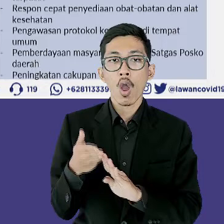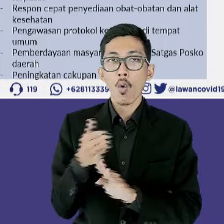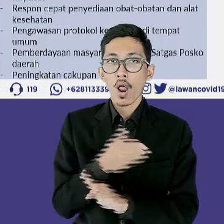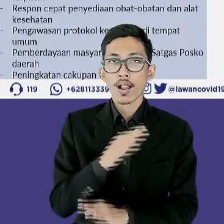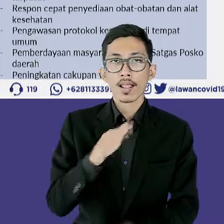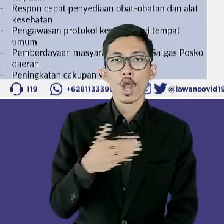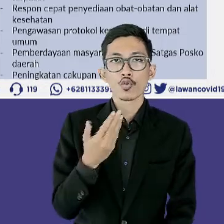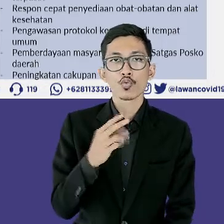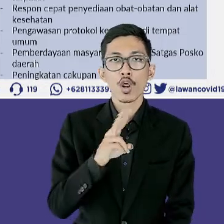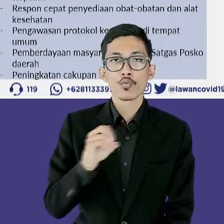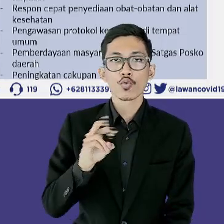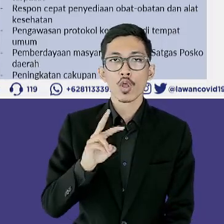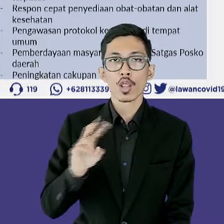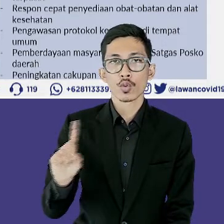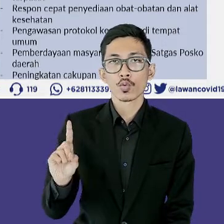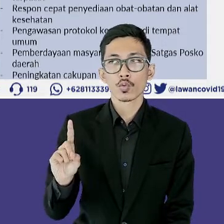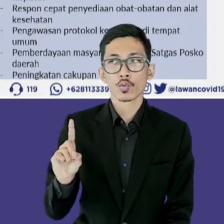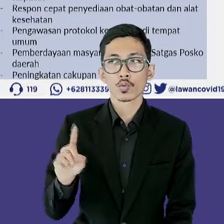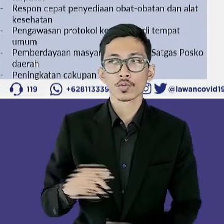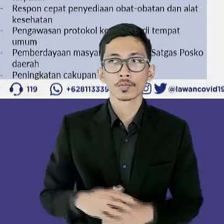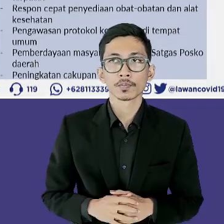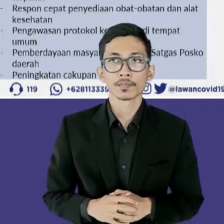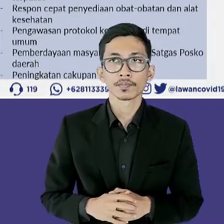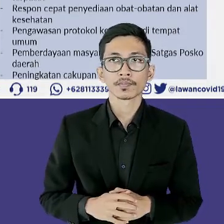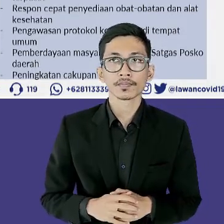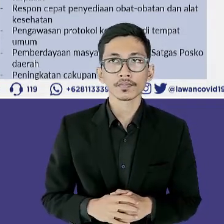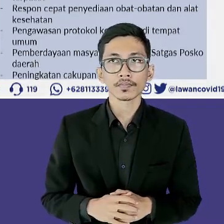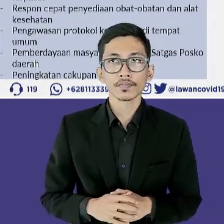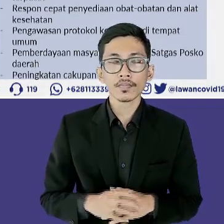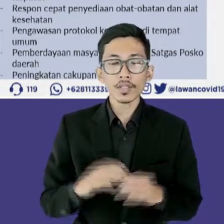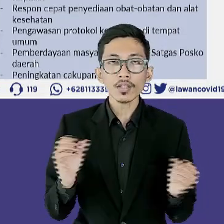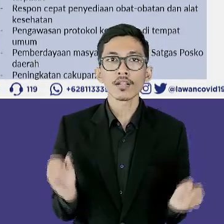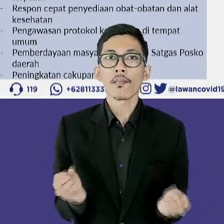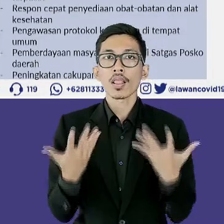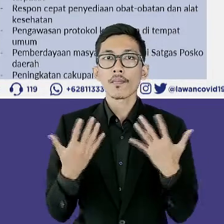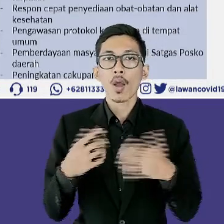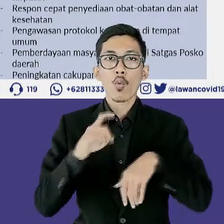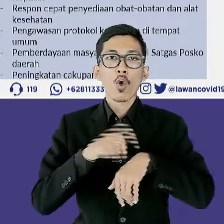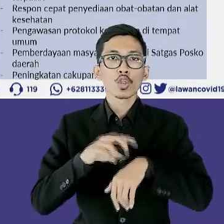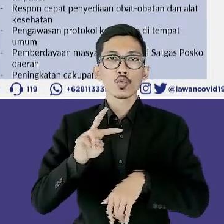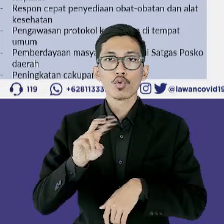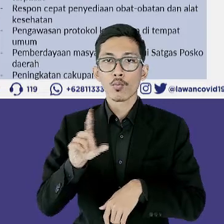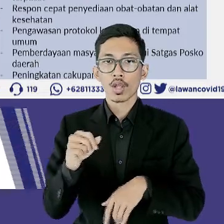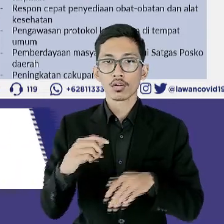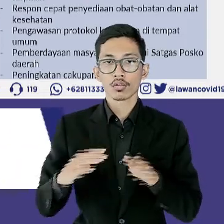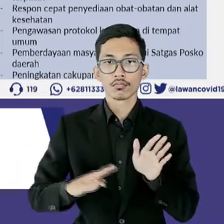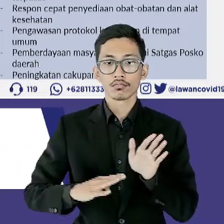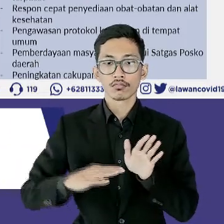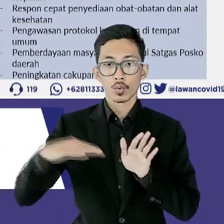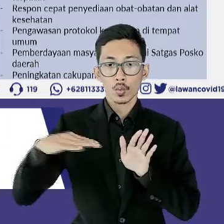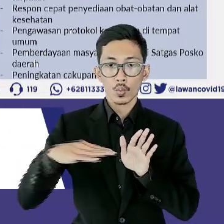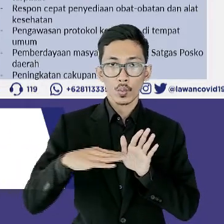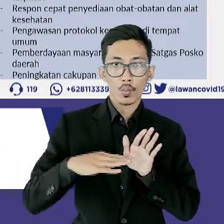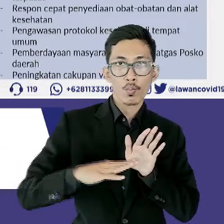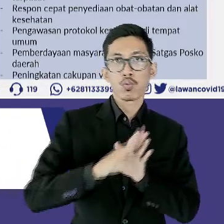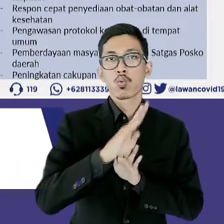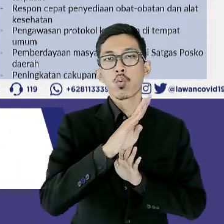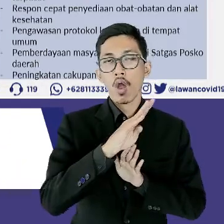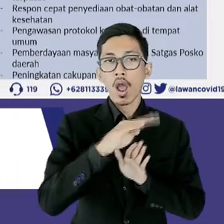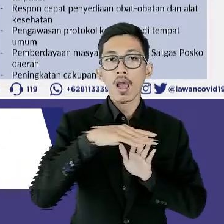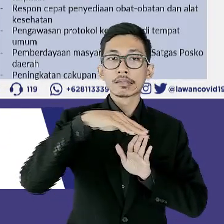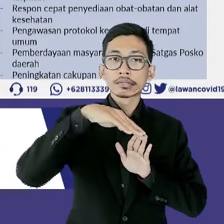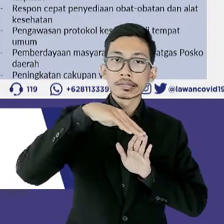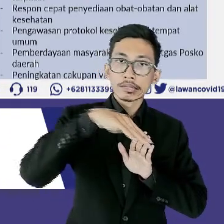2021. Namun, tiba-tiba kasusnya melonjak selama 2 bulan hingga mencapai puncak dan kemudian berhasil